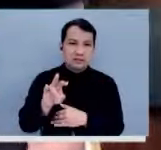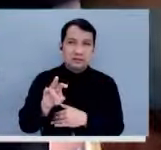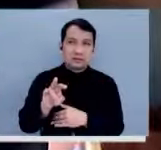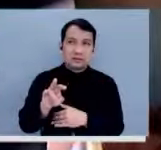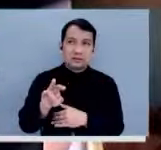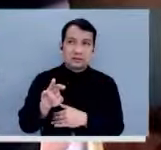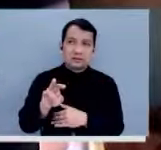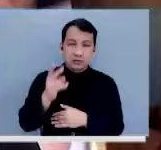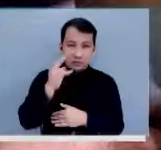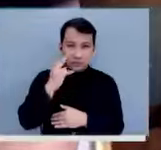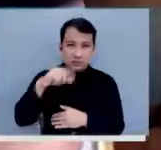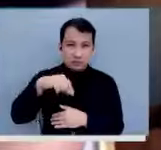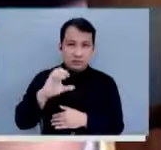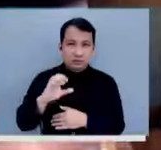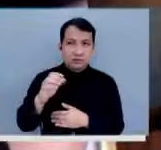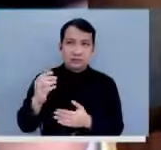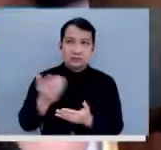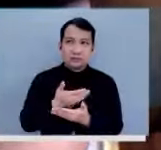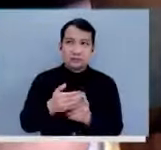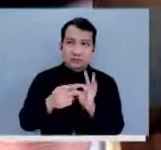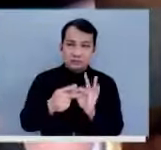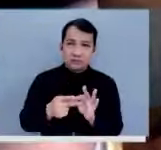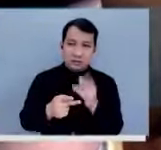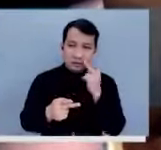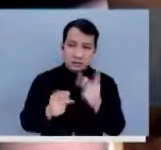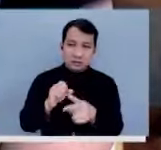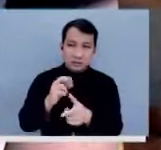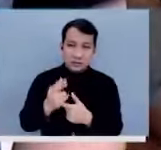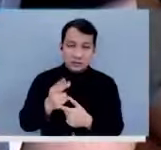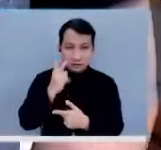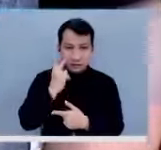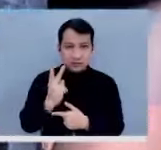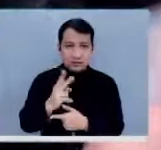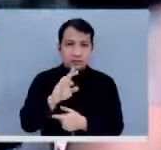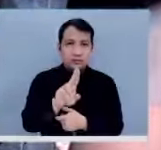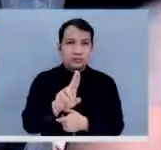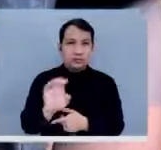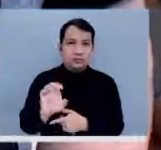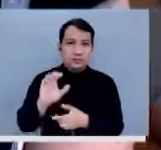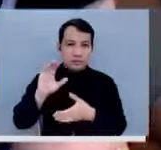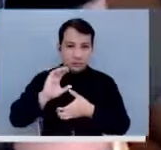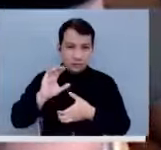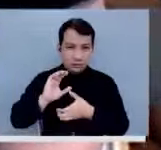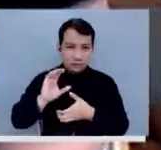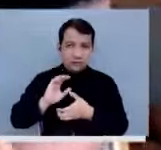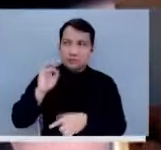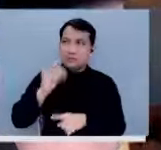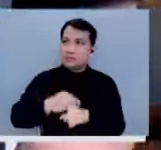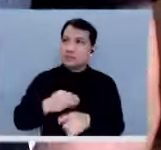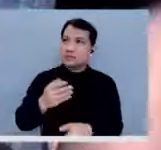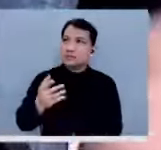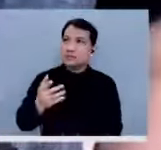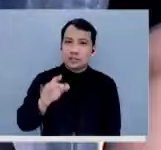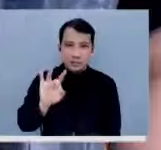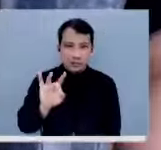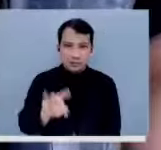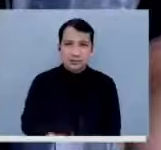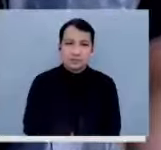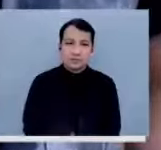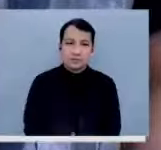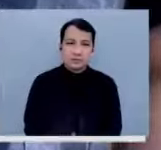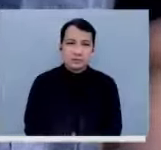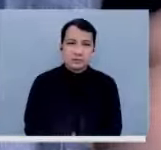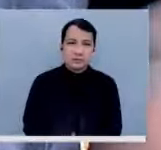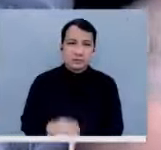ka, kita-kita tayo doon. Or kung gusto nyo pumunta sa UE, Caloocan naman kami sa March 8. Ayun, March 9